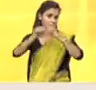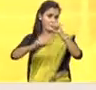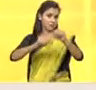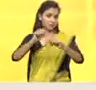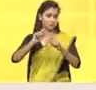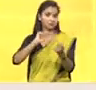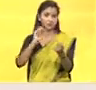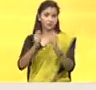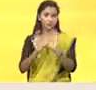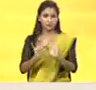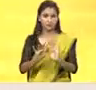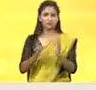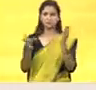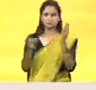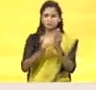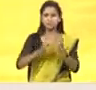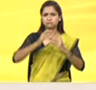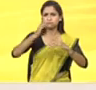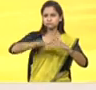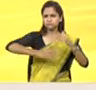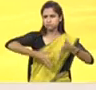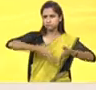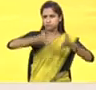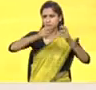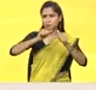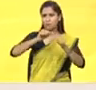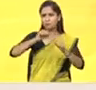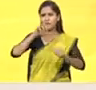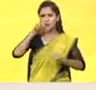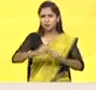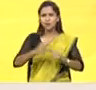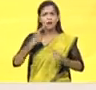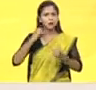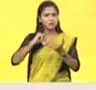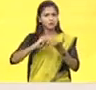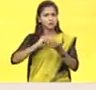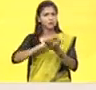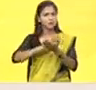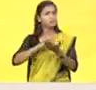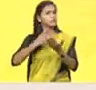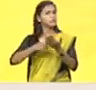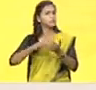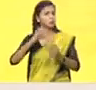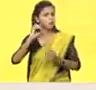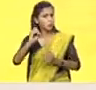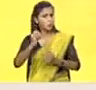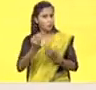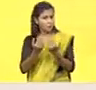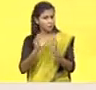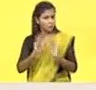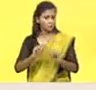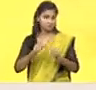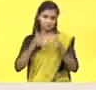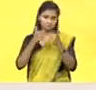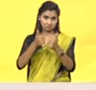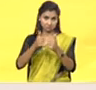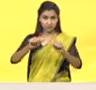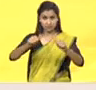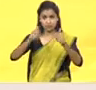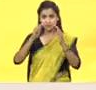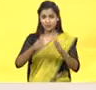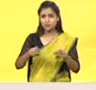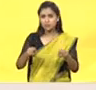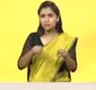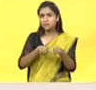काफी इंफ्रास्ट्रक्चर और काफी फैसिलिटीज इसरो के ये अवेलेबल और काफी अच्छे तरीके से हुए हैं। जैसे कि हम